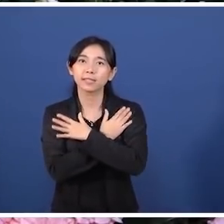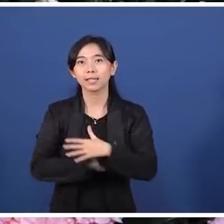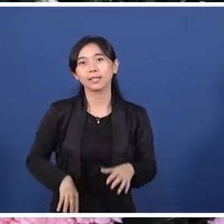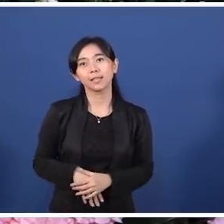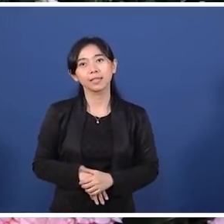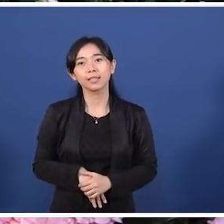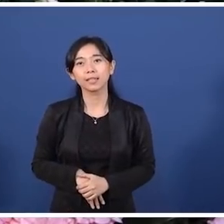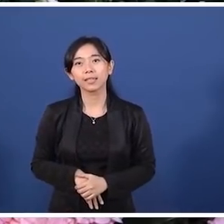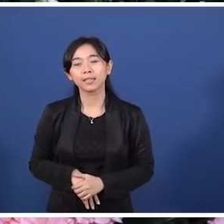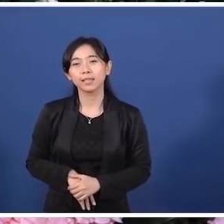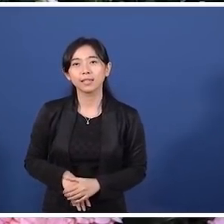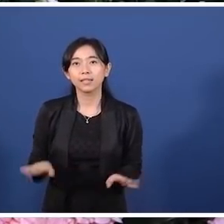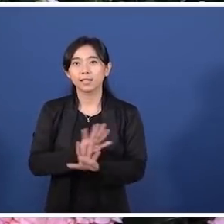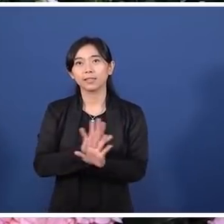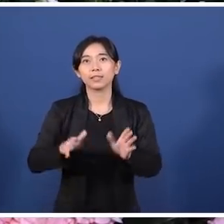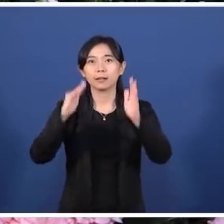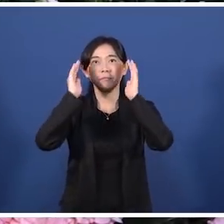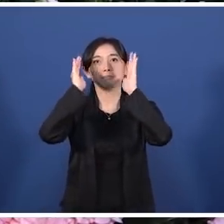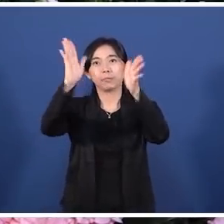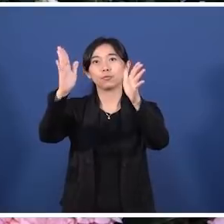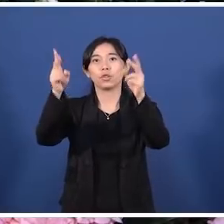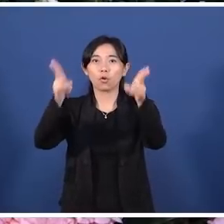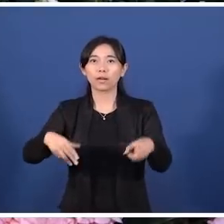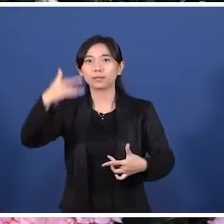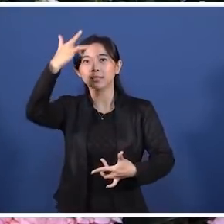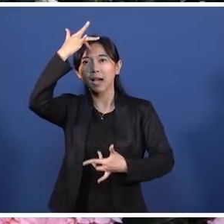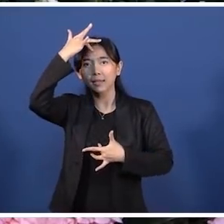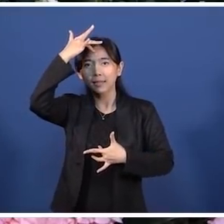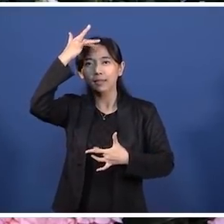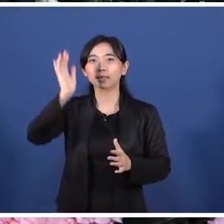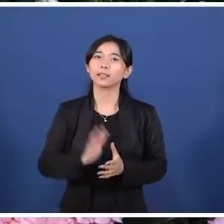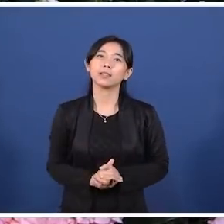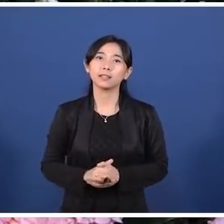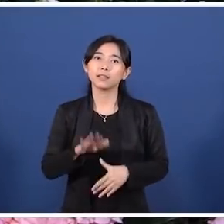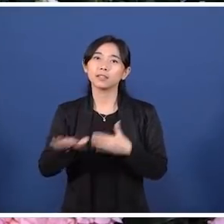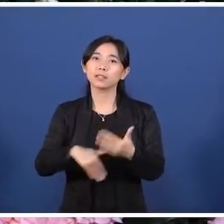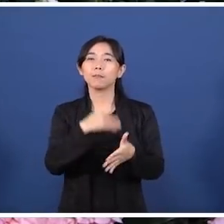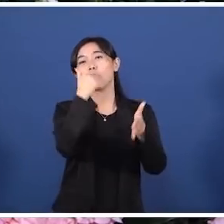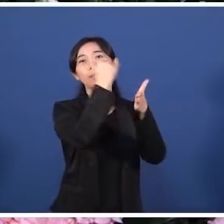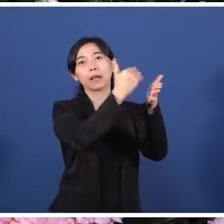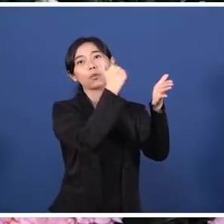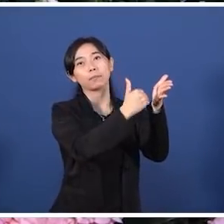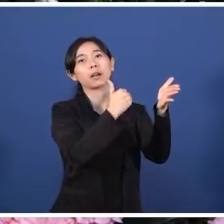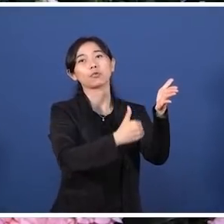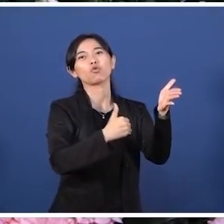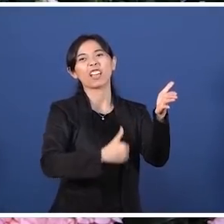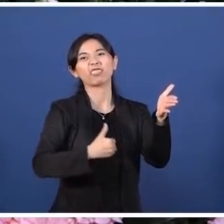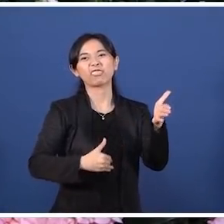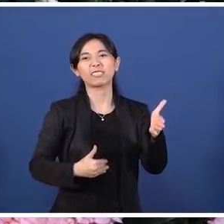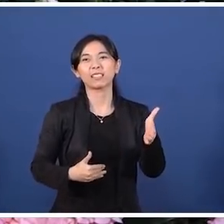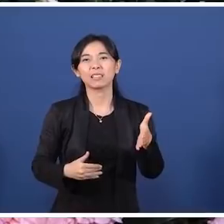membutuhkan perhatian, tidak mempedulikan orang yang sakit sampai-sampai peraturan itu mengabaikan